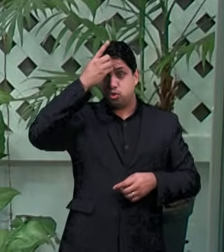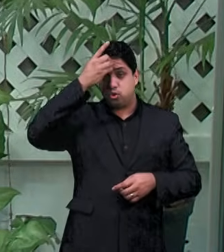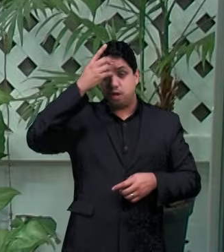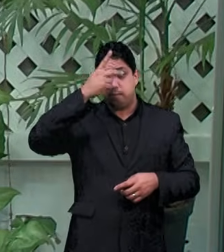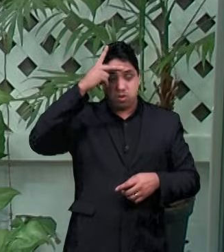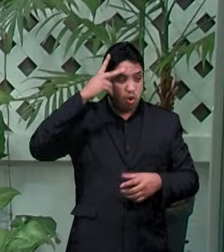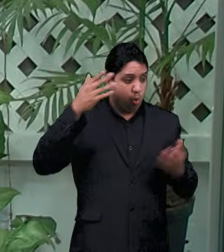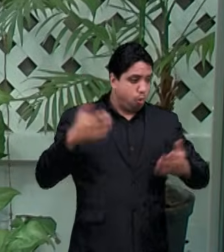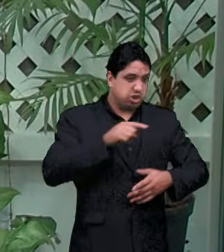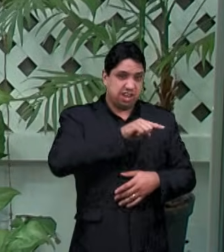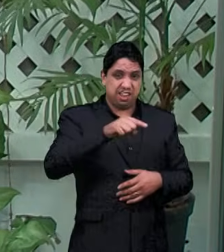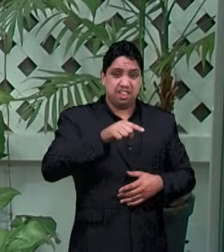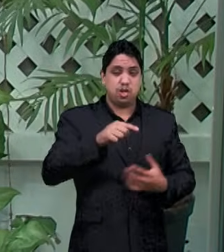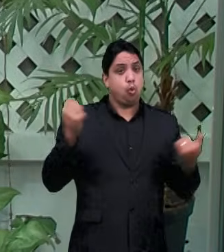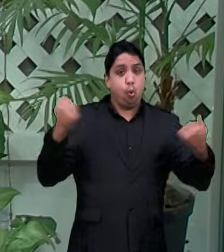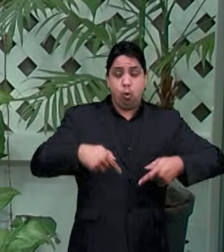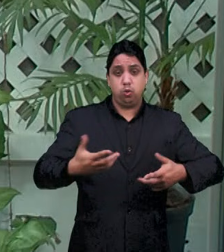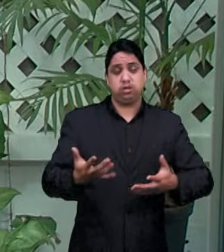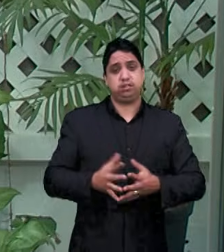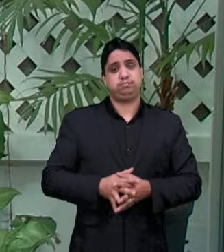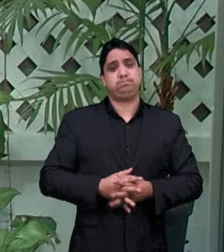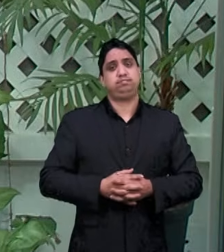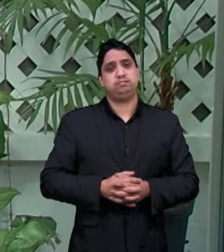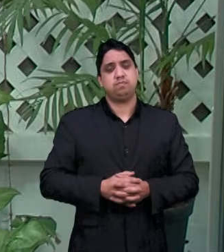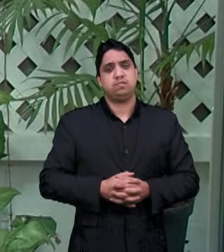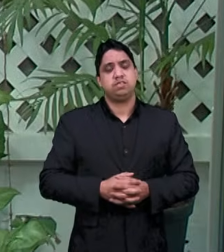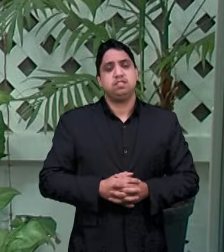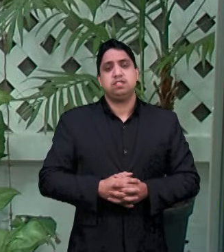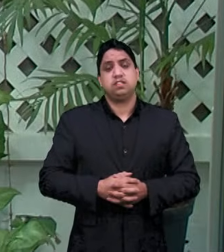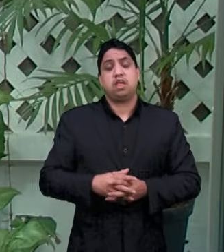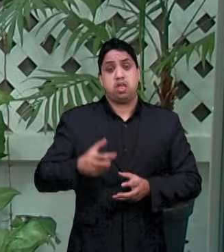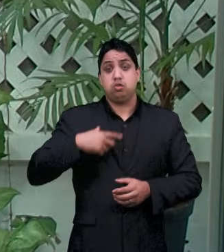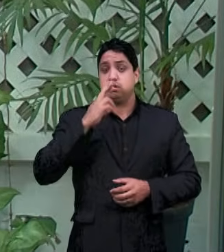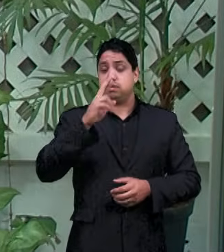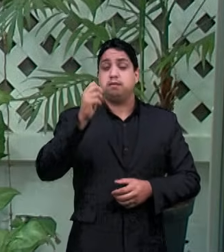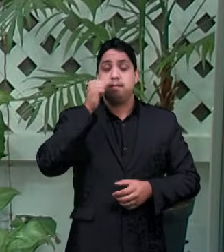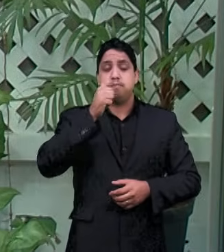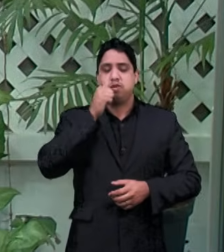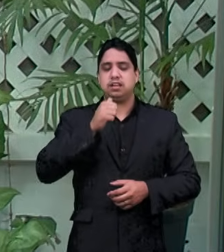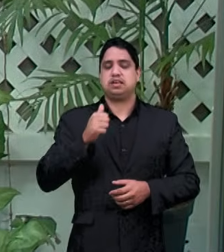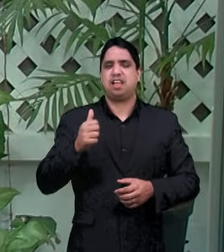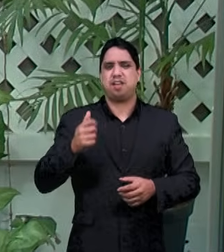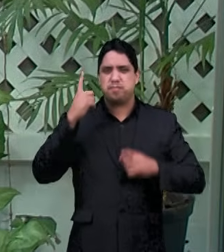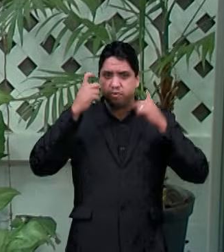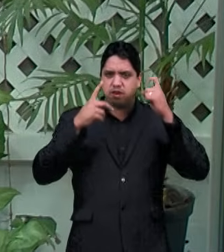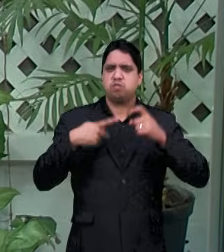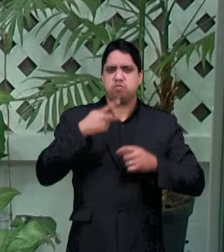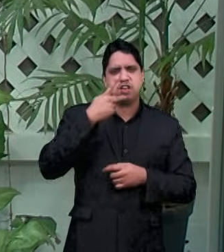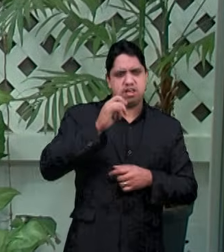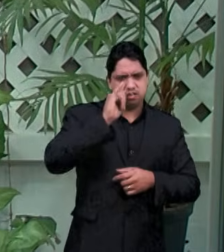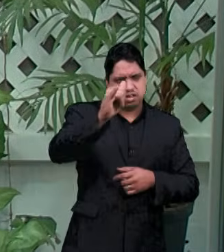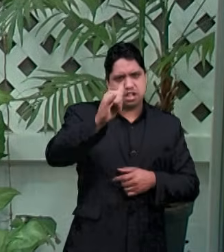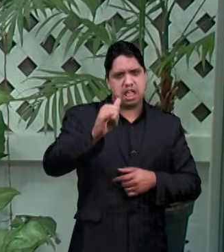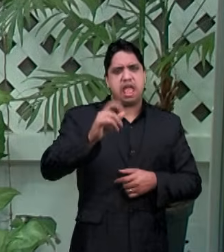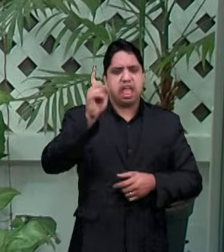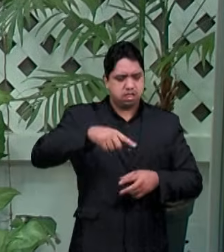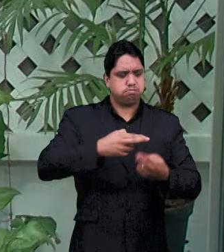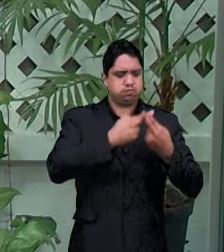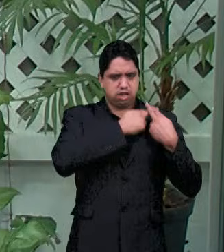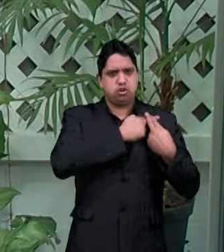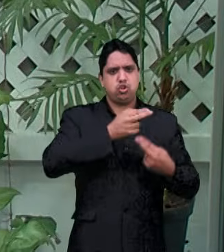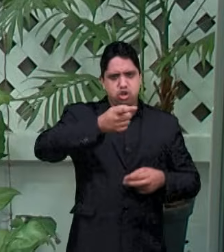cela, je parle aussi en répondant à une sœur qui était préoccupée avec ça, de dire à cette sœur, cela est notre